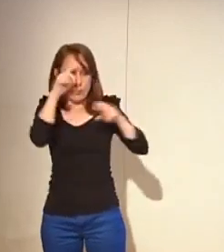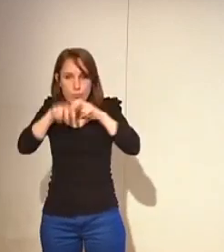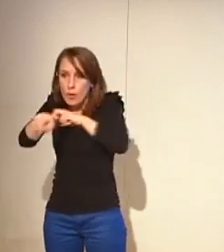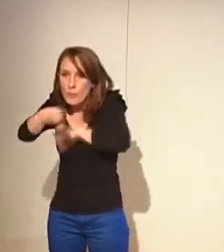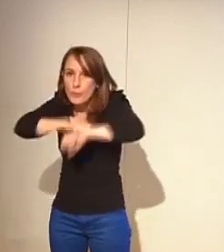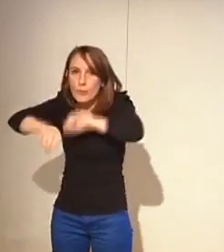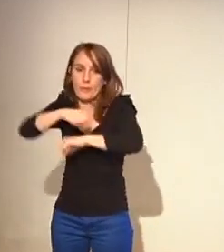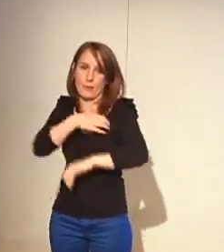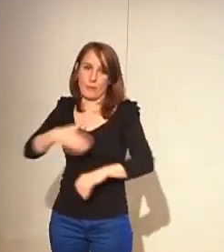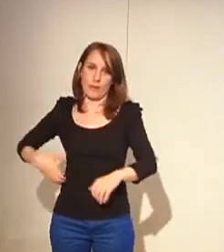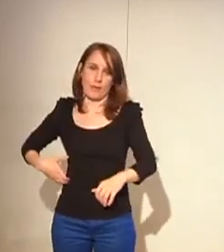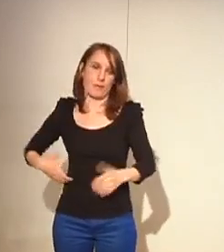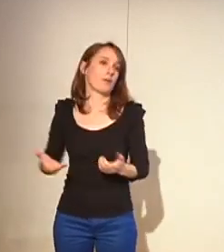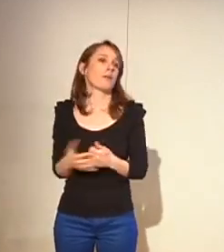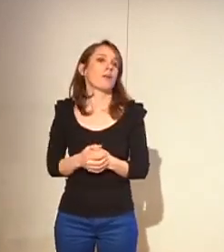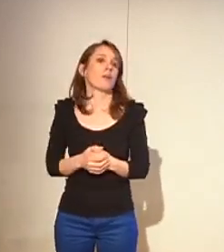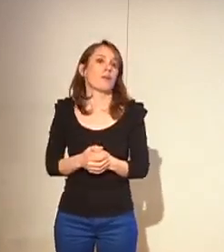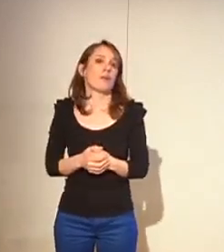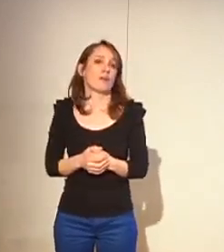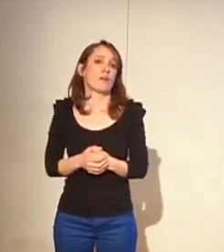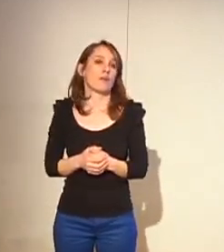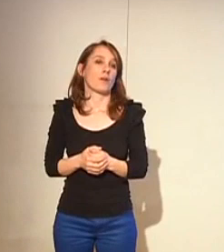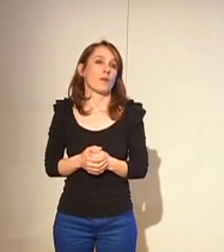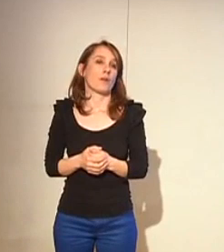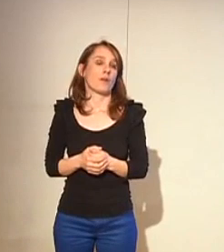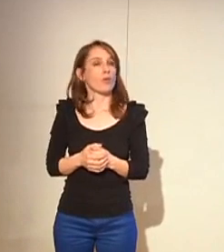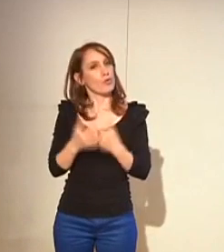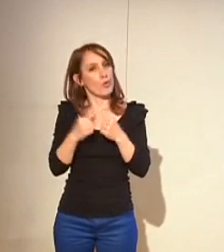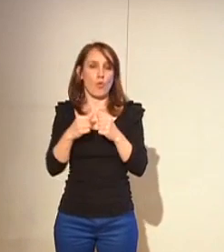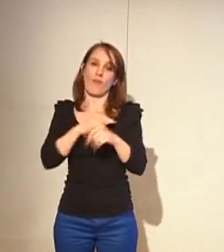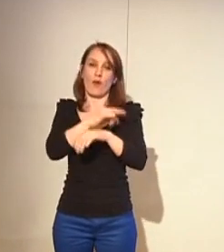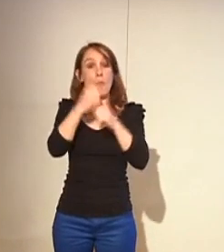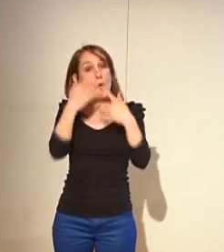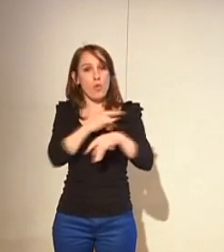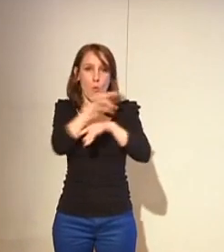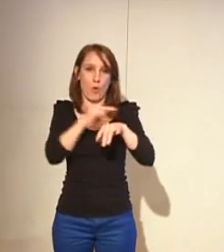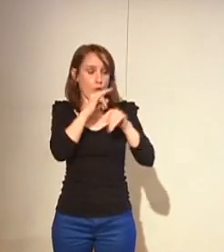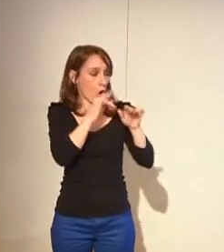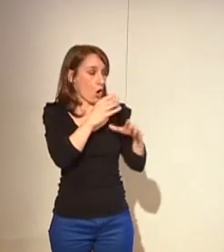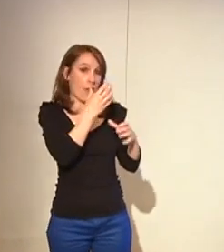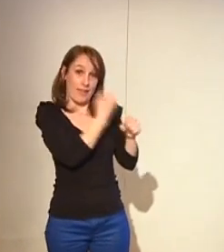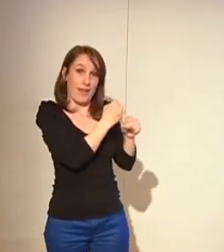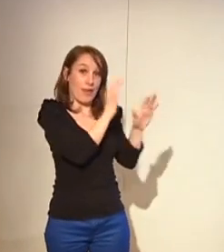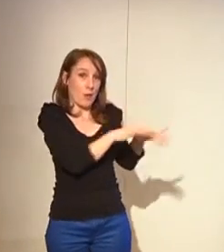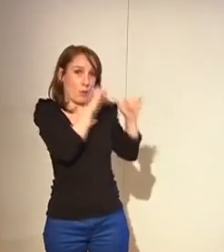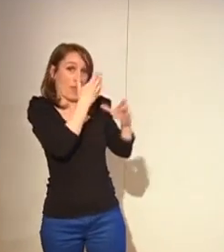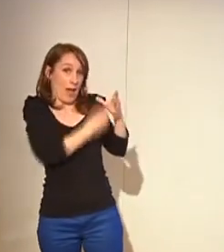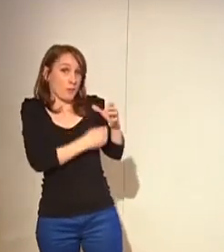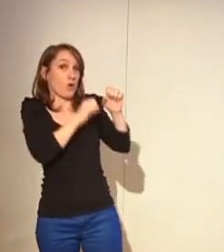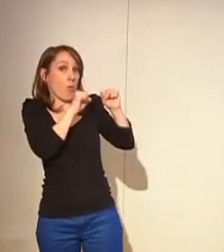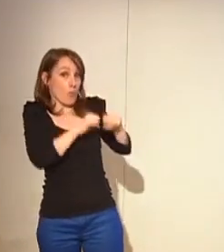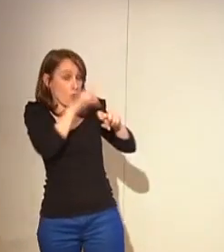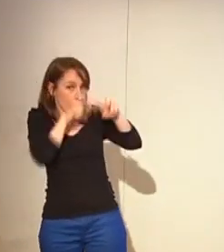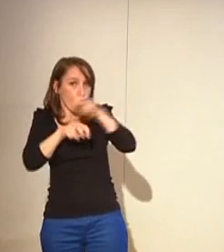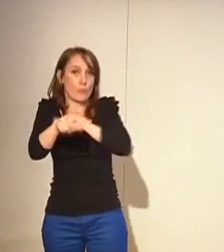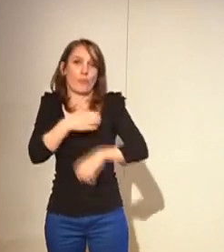dépend de leur employeur et pour leur permettre de d'assurer leur mandat est-ce qu'il